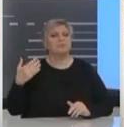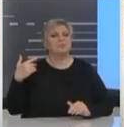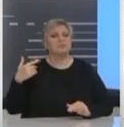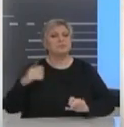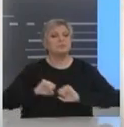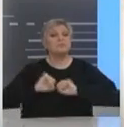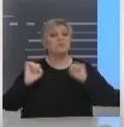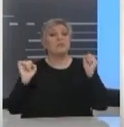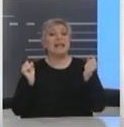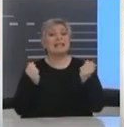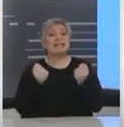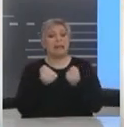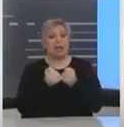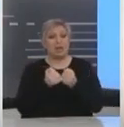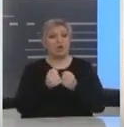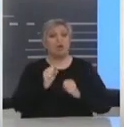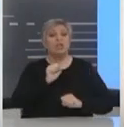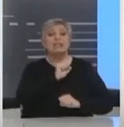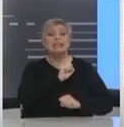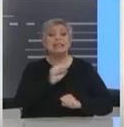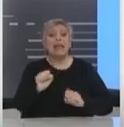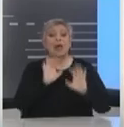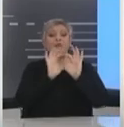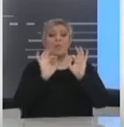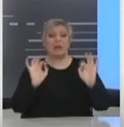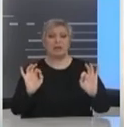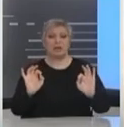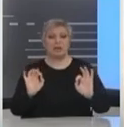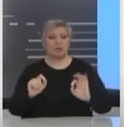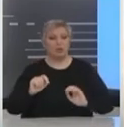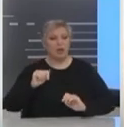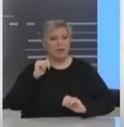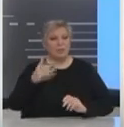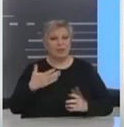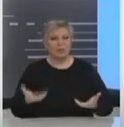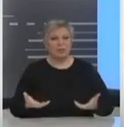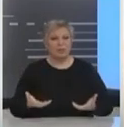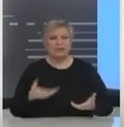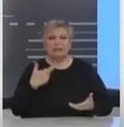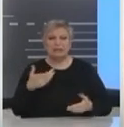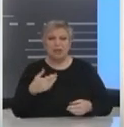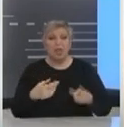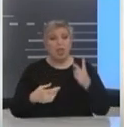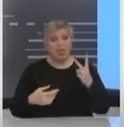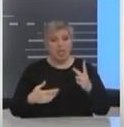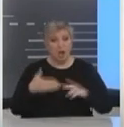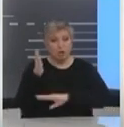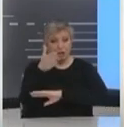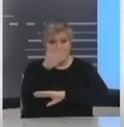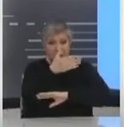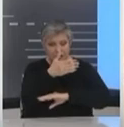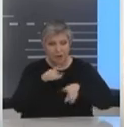των λεγόμενων Σλαβομακεδόνων, αδόκιμος όρος, και Σλάβος και Μακεδόνας δεν μπορείς να είσαι, ή Μακεδόνας θα είσαι ή